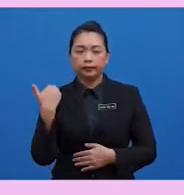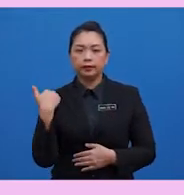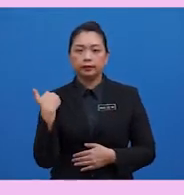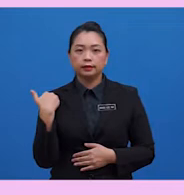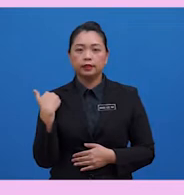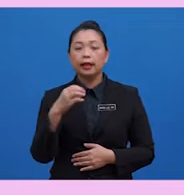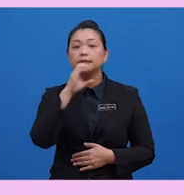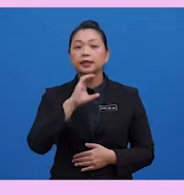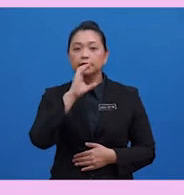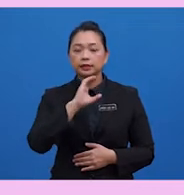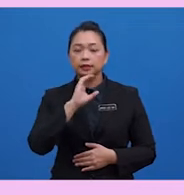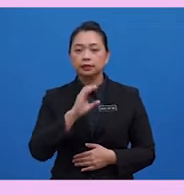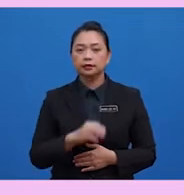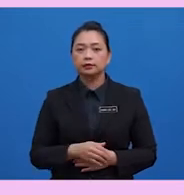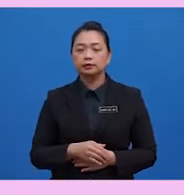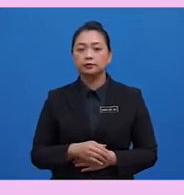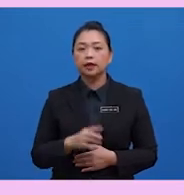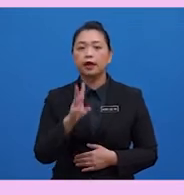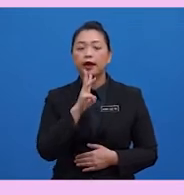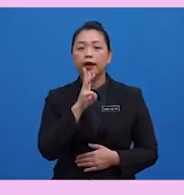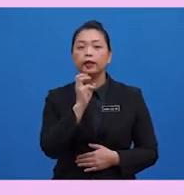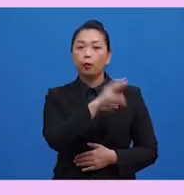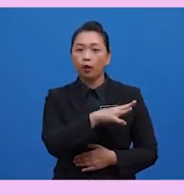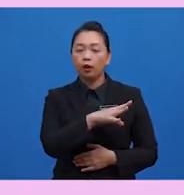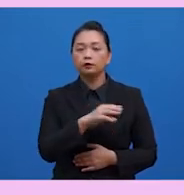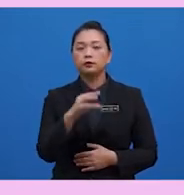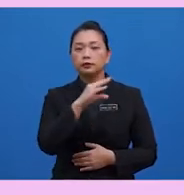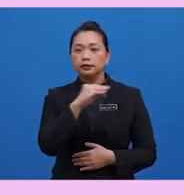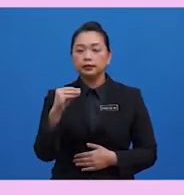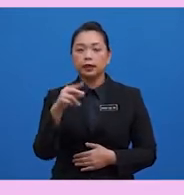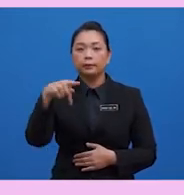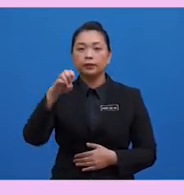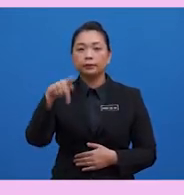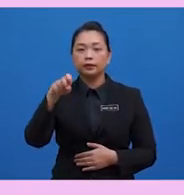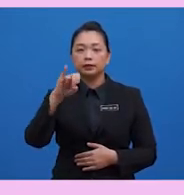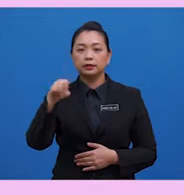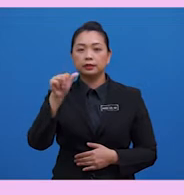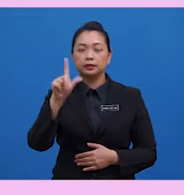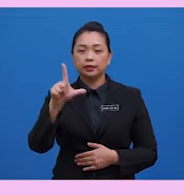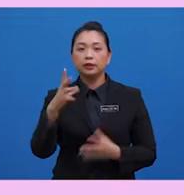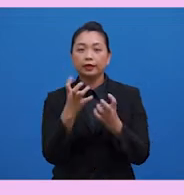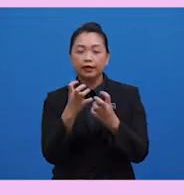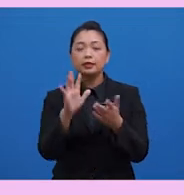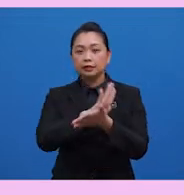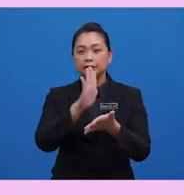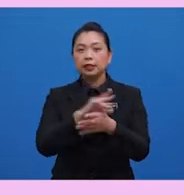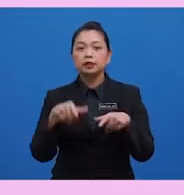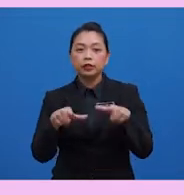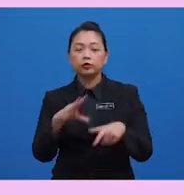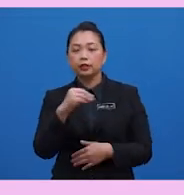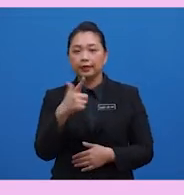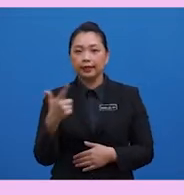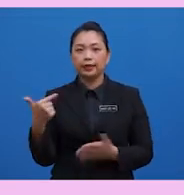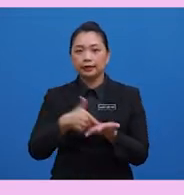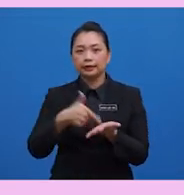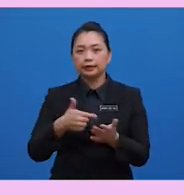daripada sisa cecair seperti air kumbahan dan sisa pepejal seperti plastik, kertas, kayu dan lain-lain